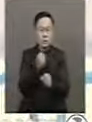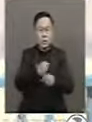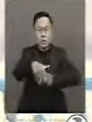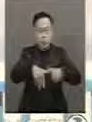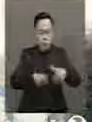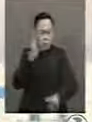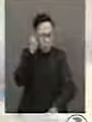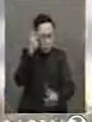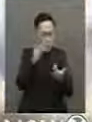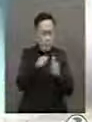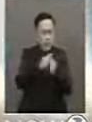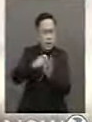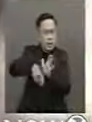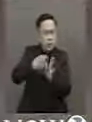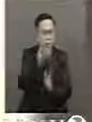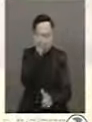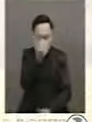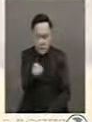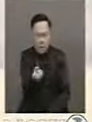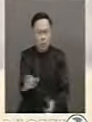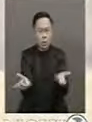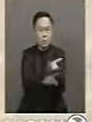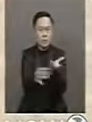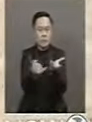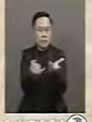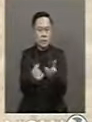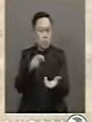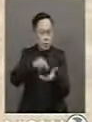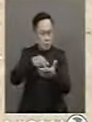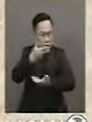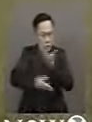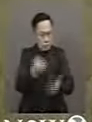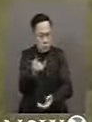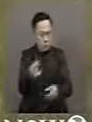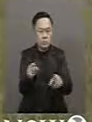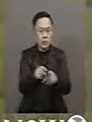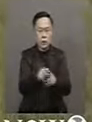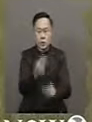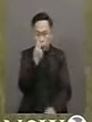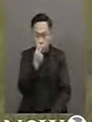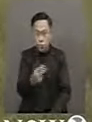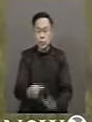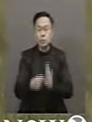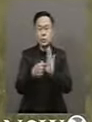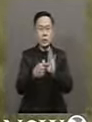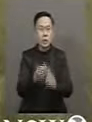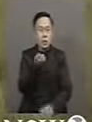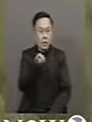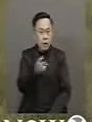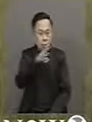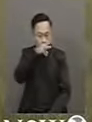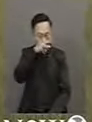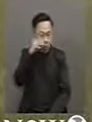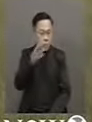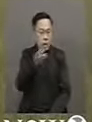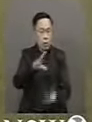นาเข้าใจถึงปัญหาว่าข้าวที่ผลิตจะต้องมีทั้งปริมาณและก็คุณภาพด้วยเห็นได้จากพื้นที่ทุ่งกุฬาร้องไห้ที่มีข้าว